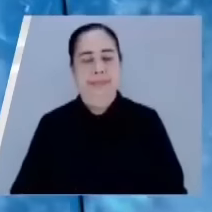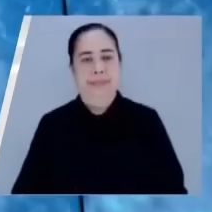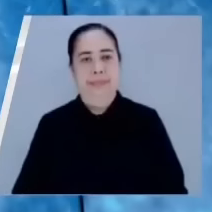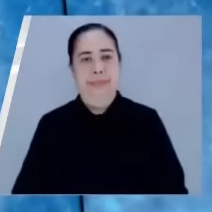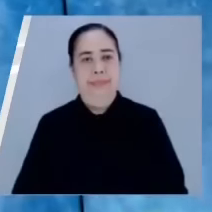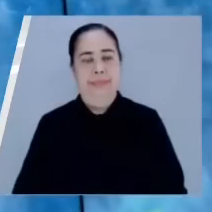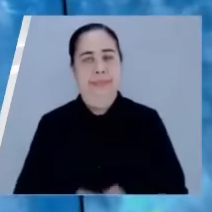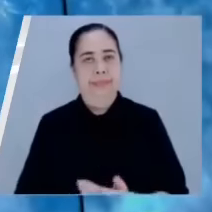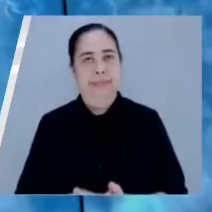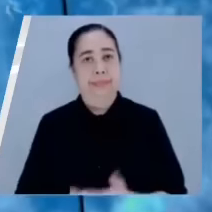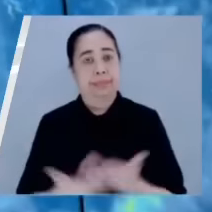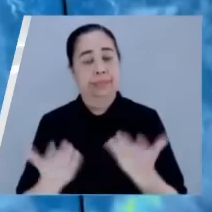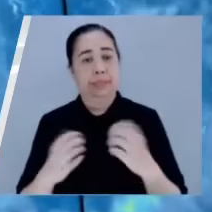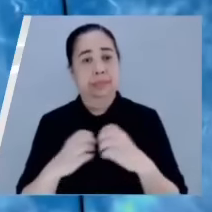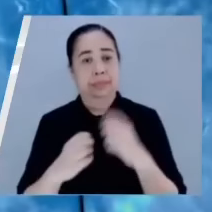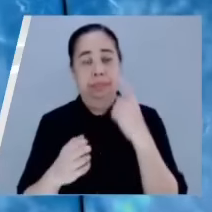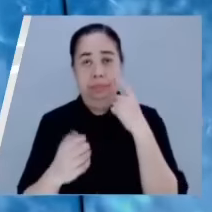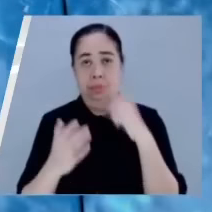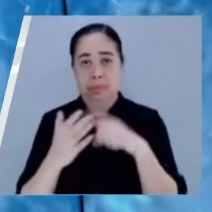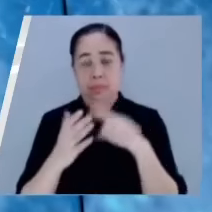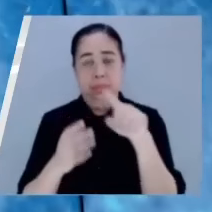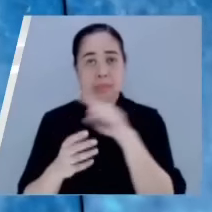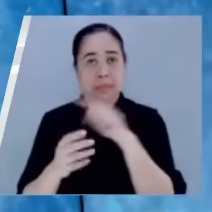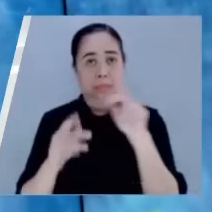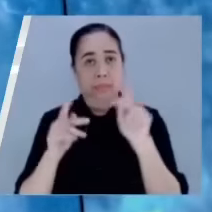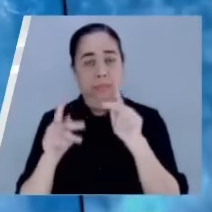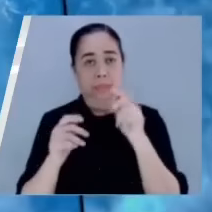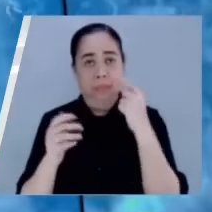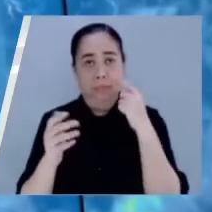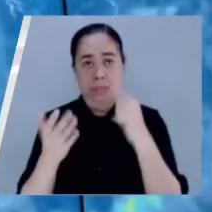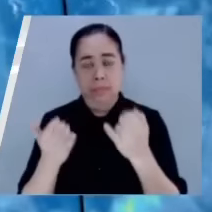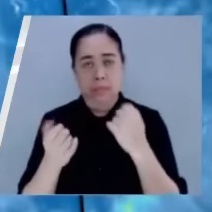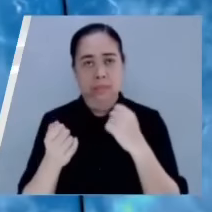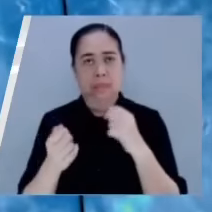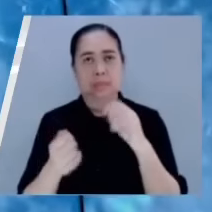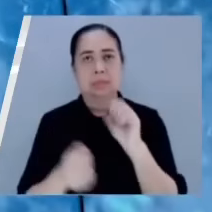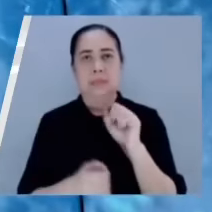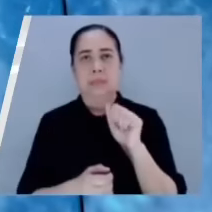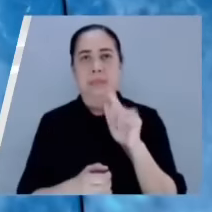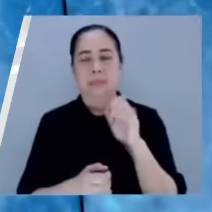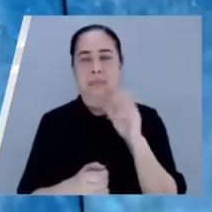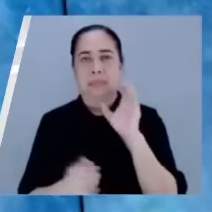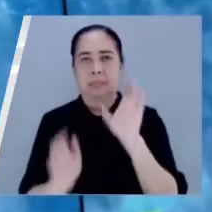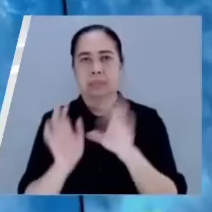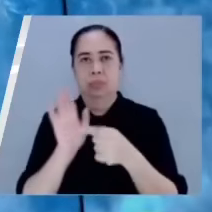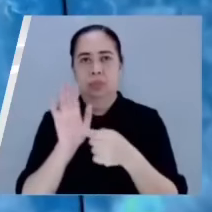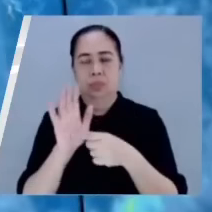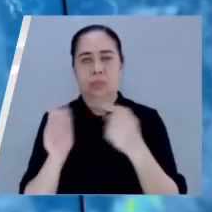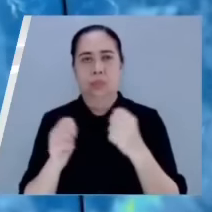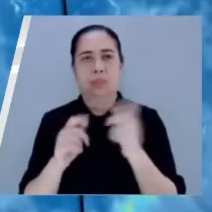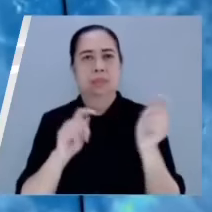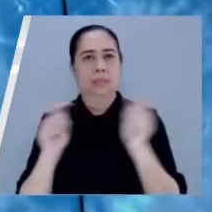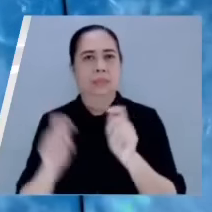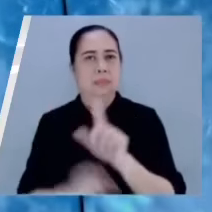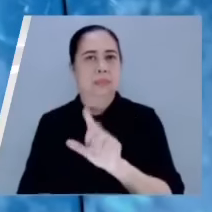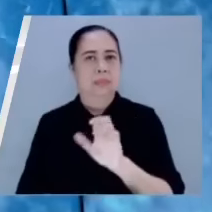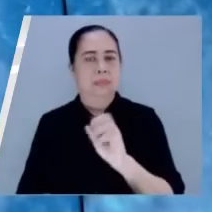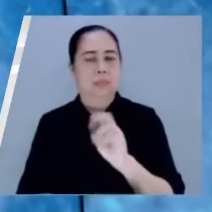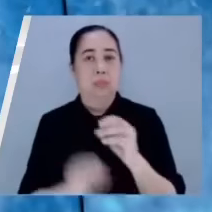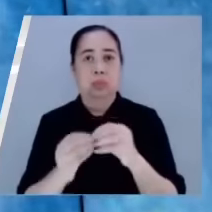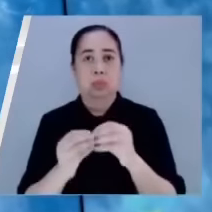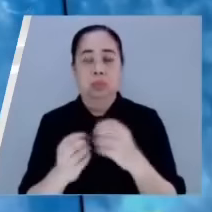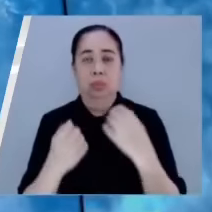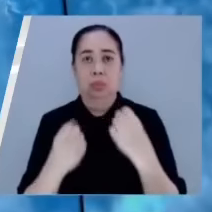Mga kapuso, ang inyo pong nakikita ngayon ay ang satellite image ng Bagyong Leon na lalo pang lumakas